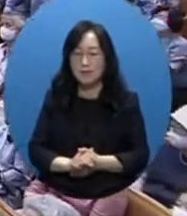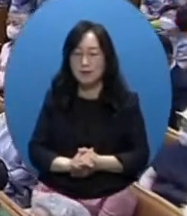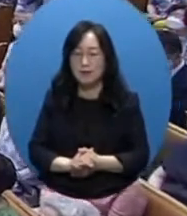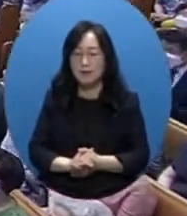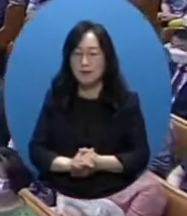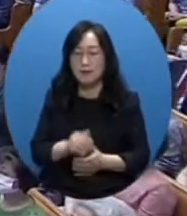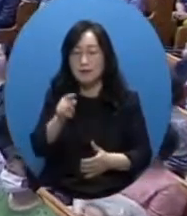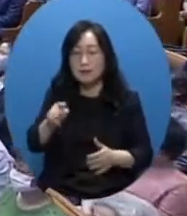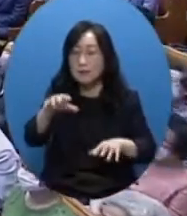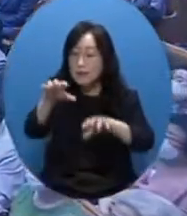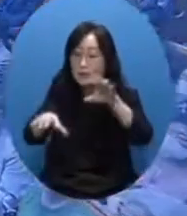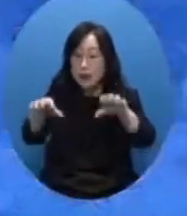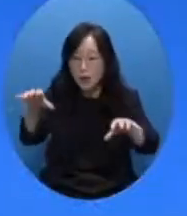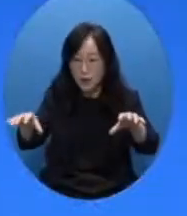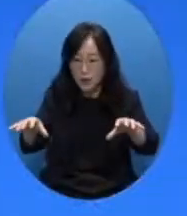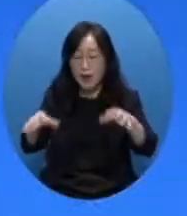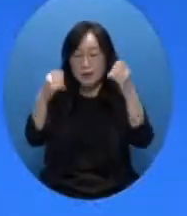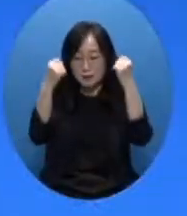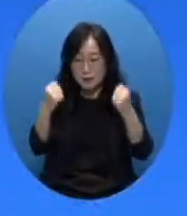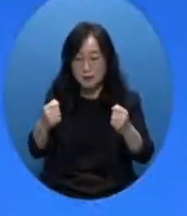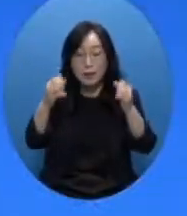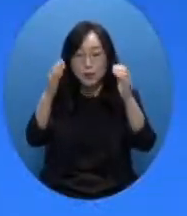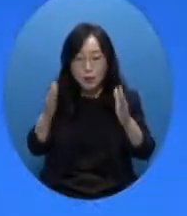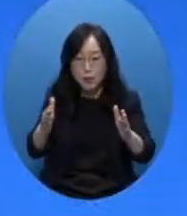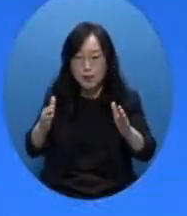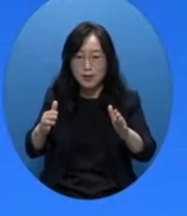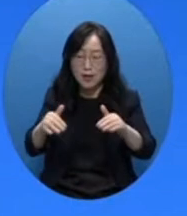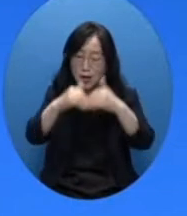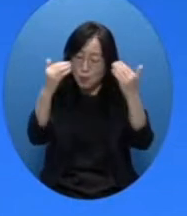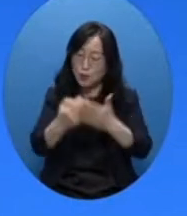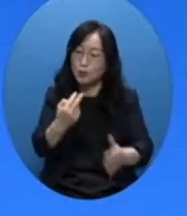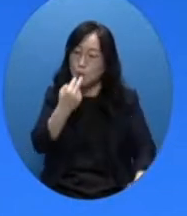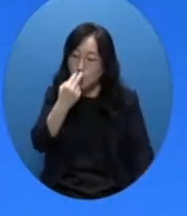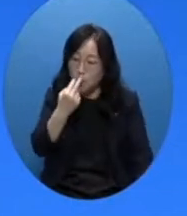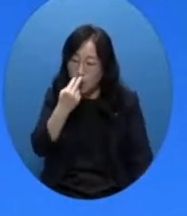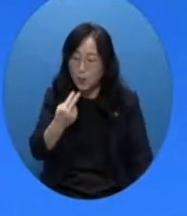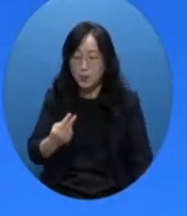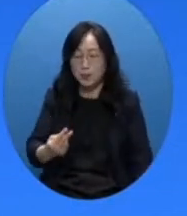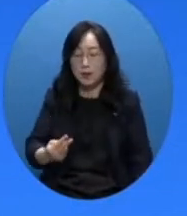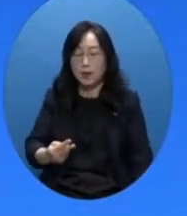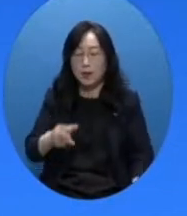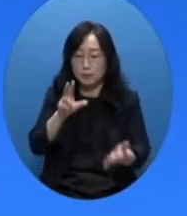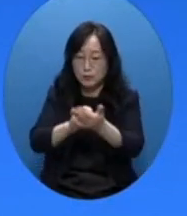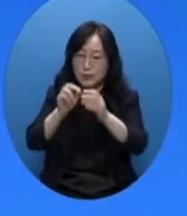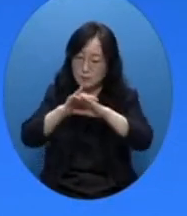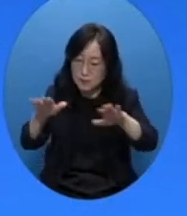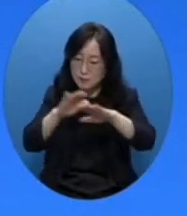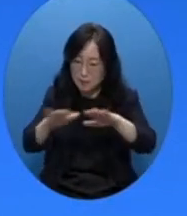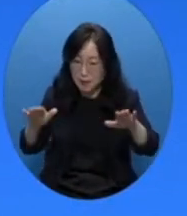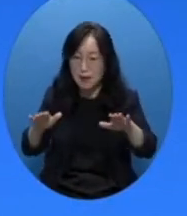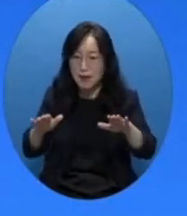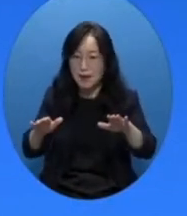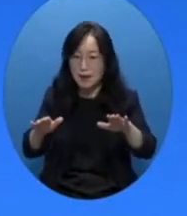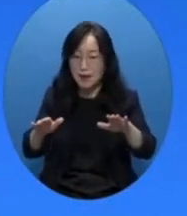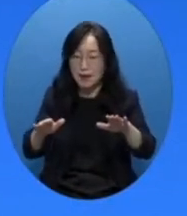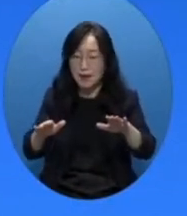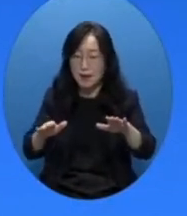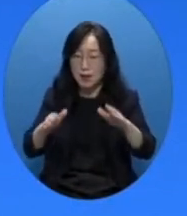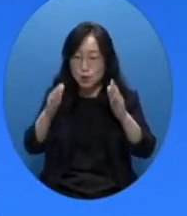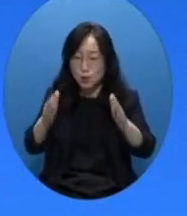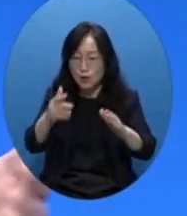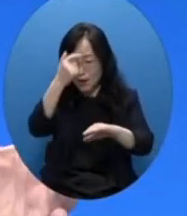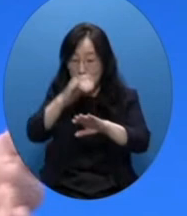그래서 그 마을에 머물러 있으면서 이 모든 것을 이제 보험 처리하고 한 동안에 머물러 있으면서 교회에서 예배를 인도했는데